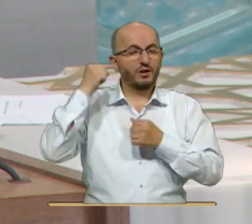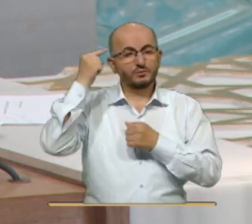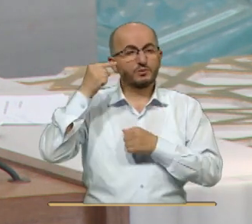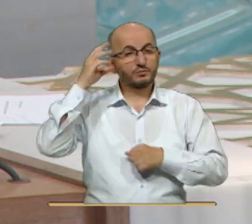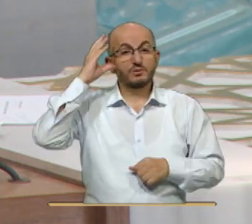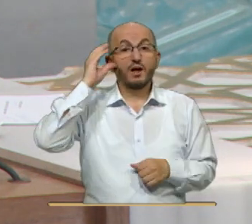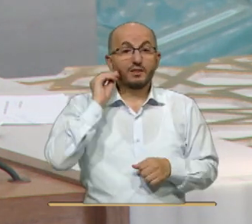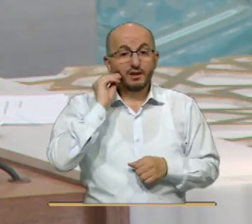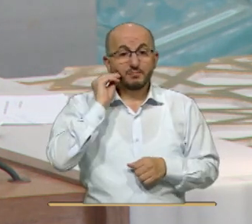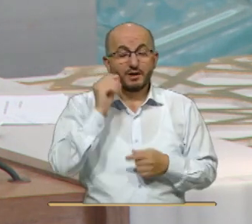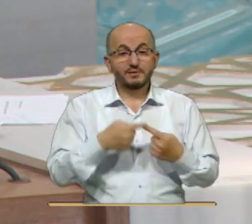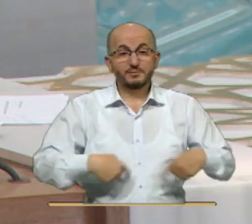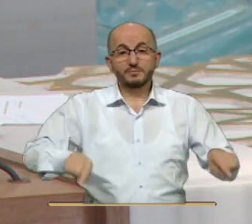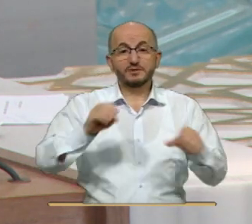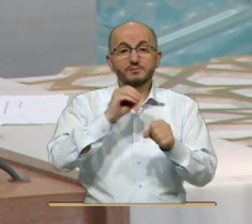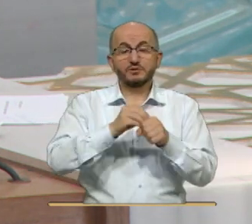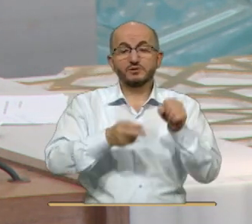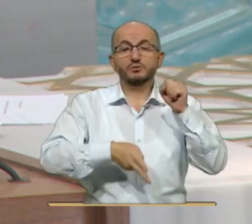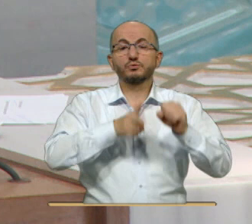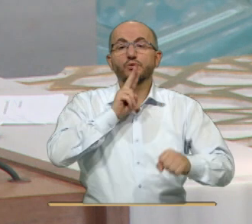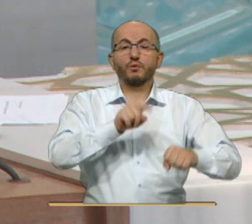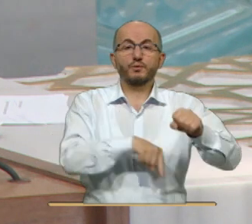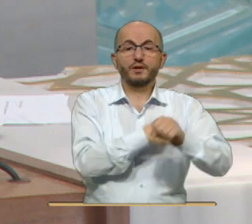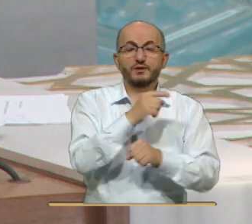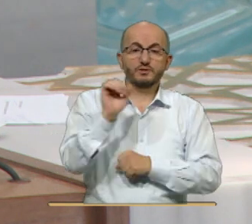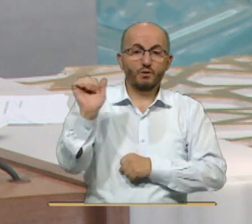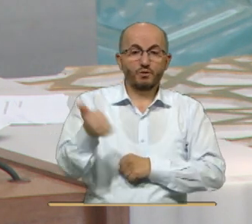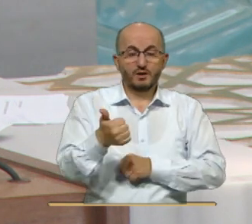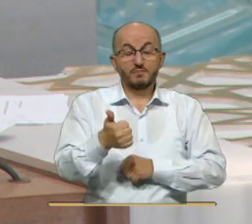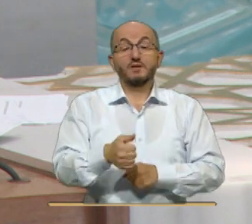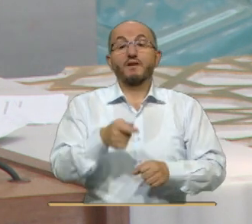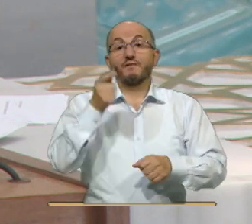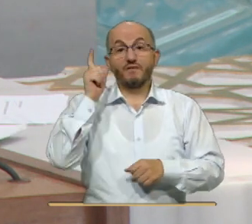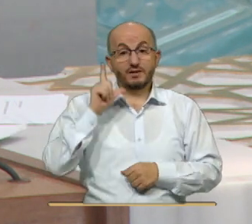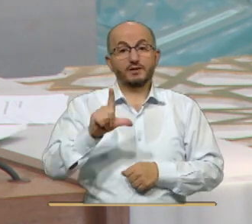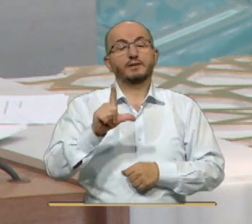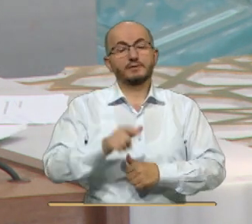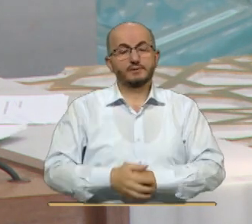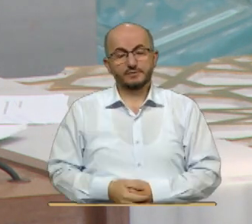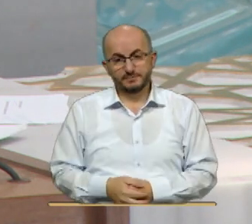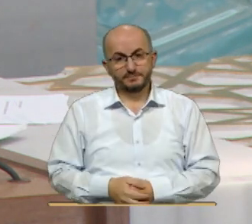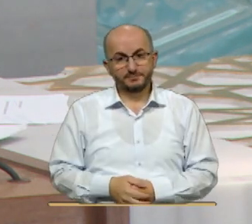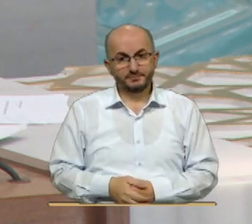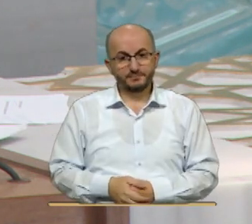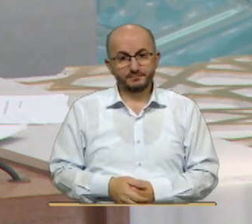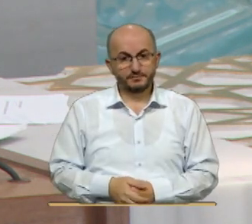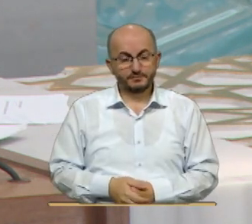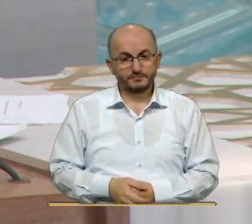anlamak bizim için son derece önemli ve gereklidir.